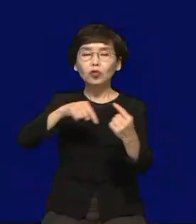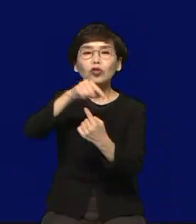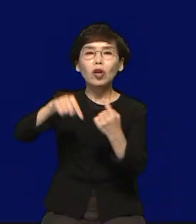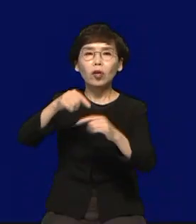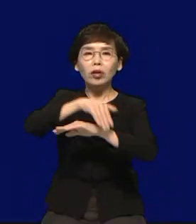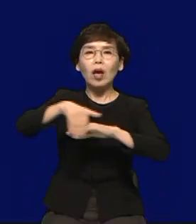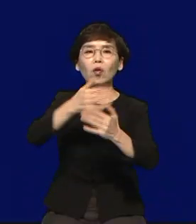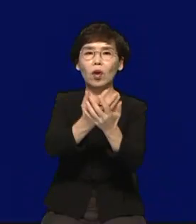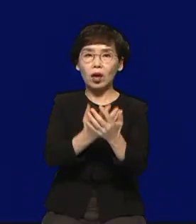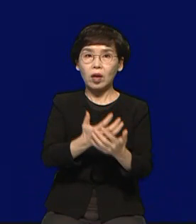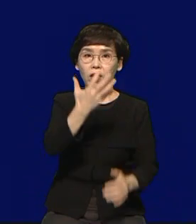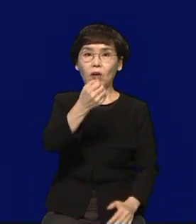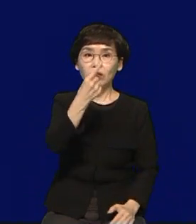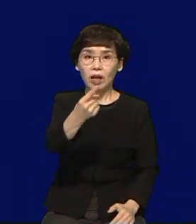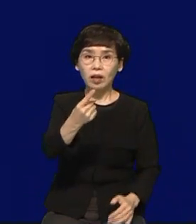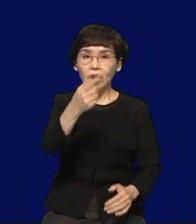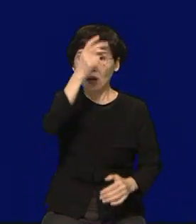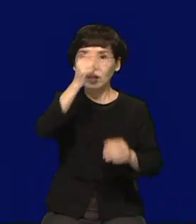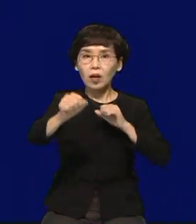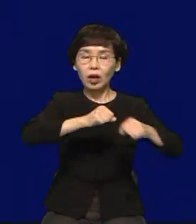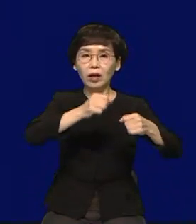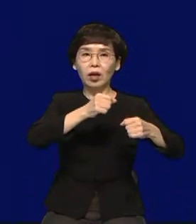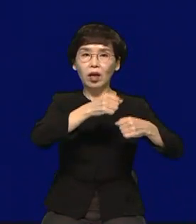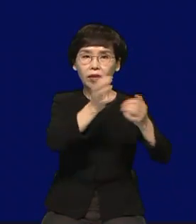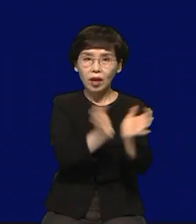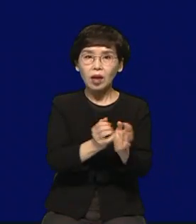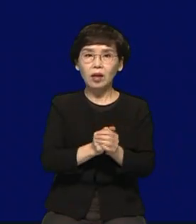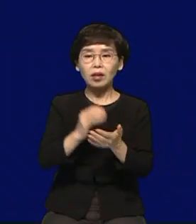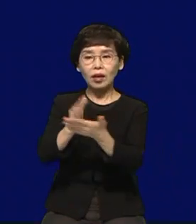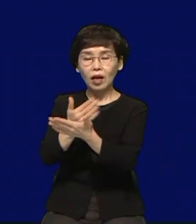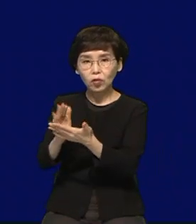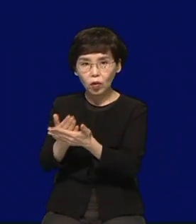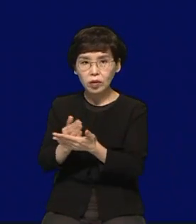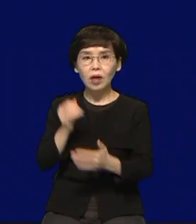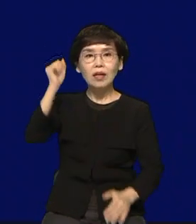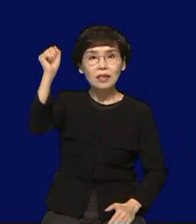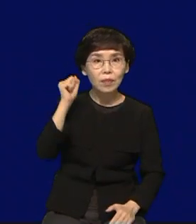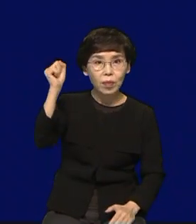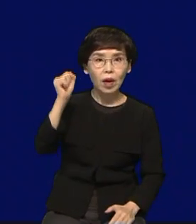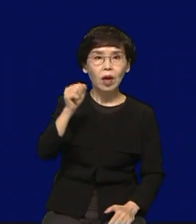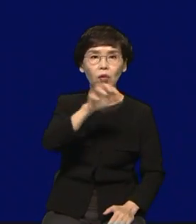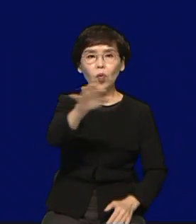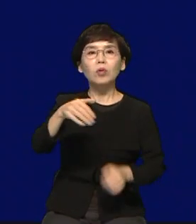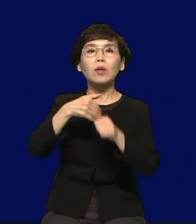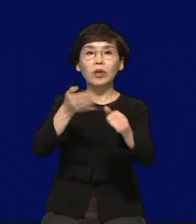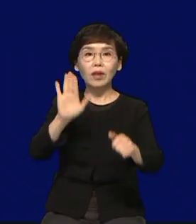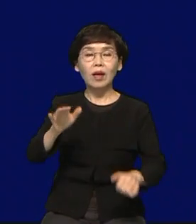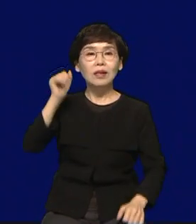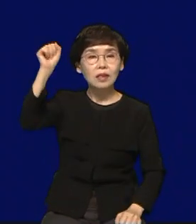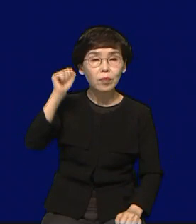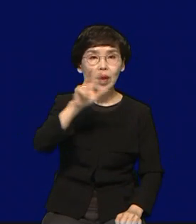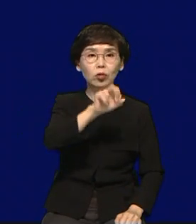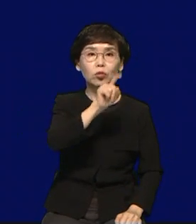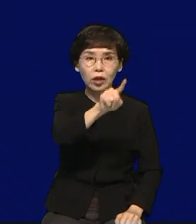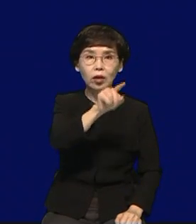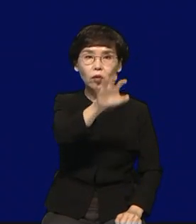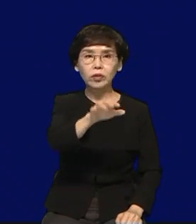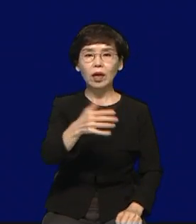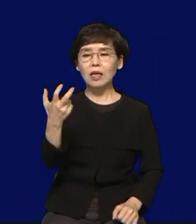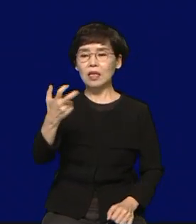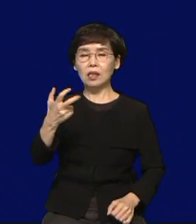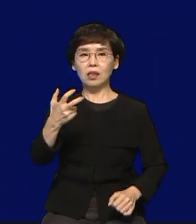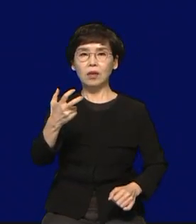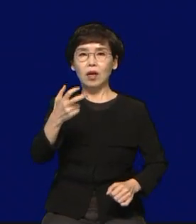전체 기동대 81개를 나누어 집회와 시위, 거점 시설 경비 등에 투입했는데 집회와 시위 21건에 70개